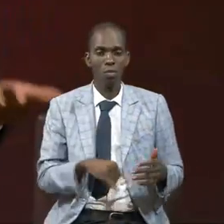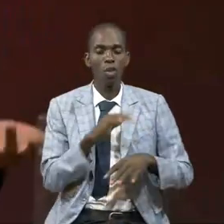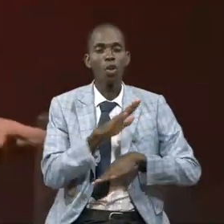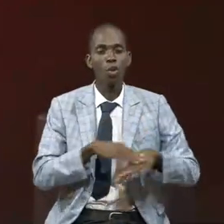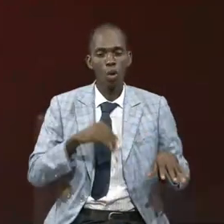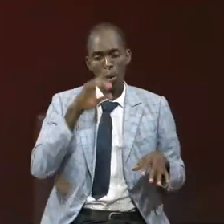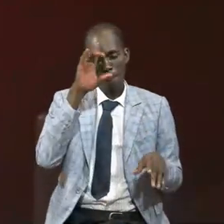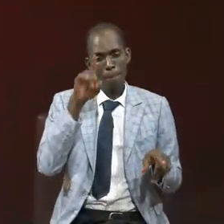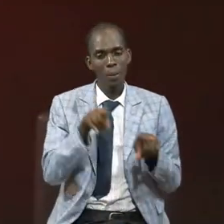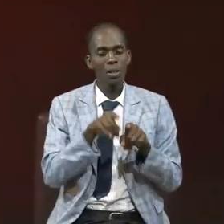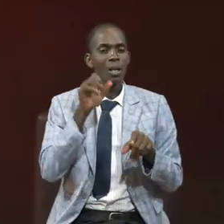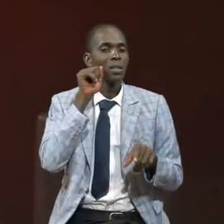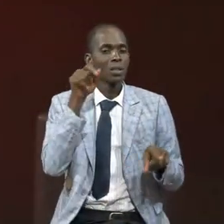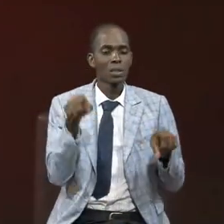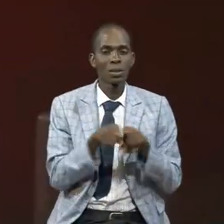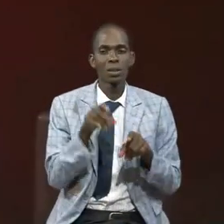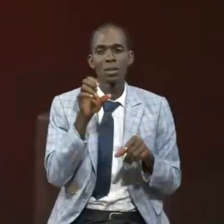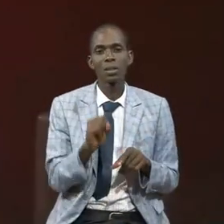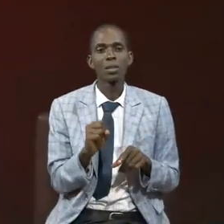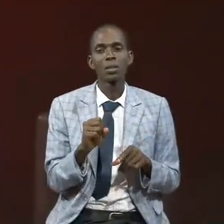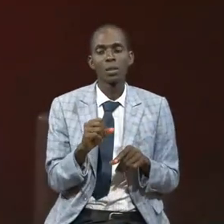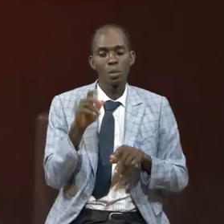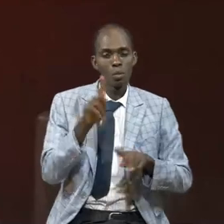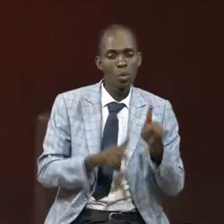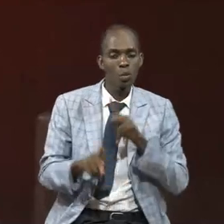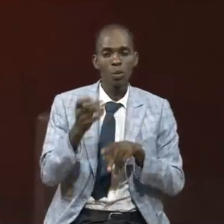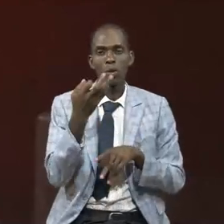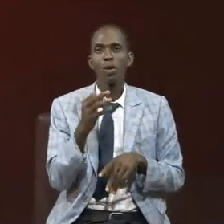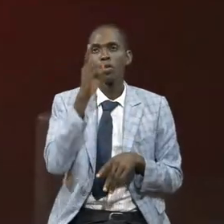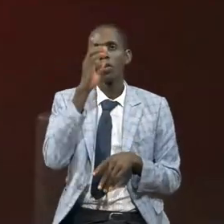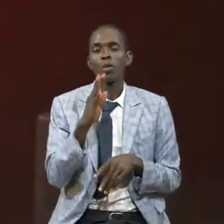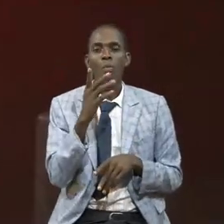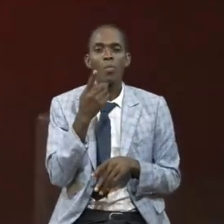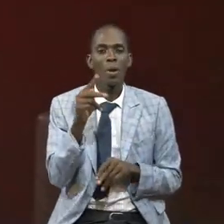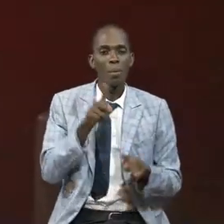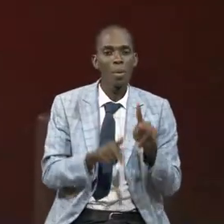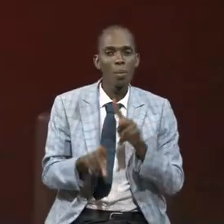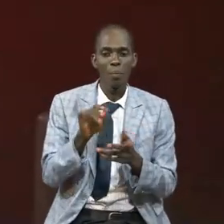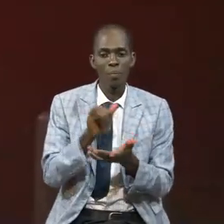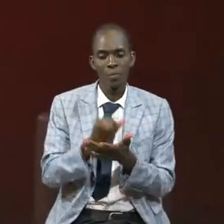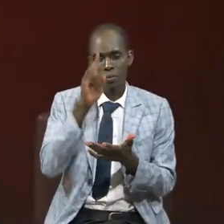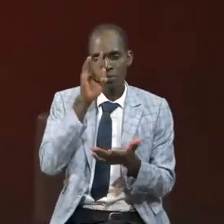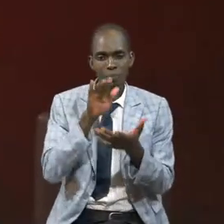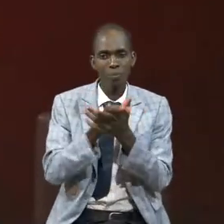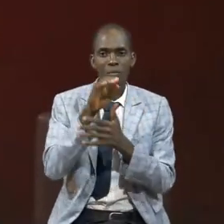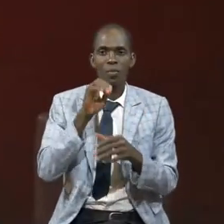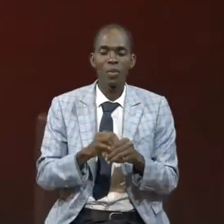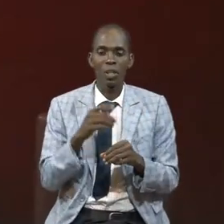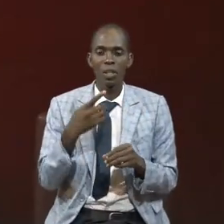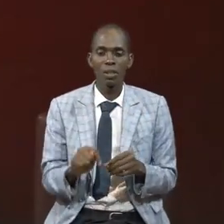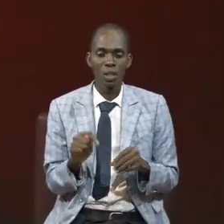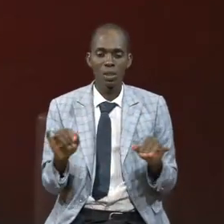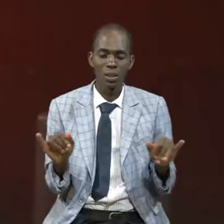les frères de l'apôtre, les frères du peuple de Dieu, ceux qui croient